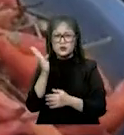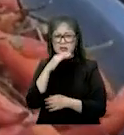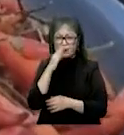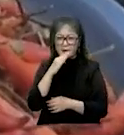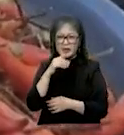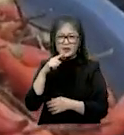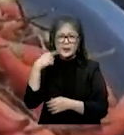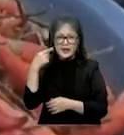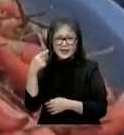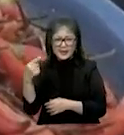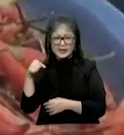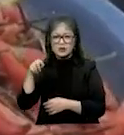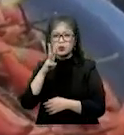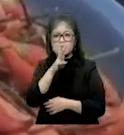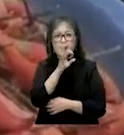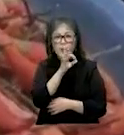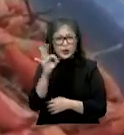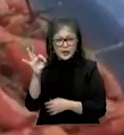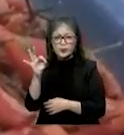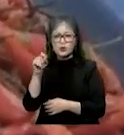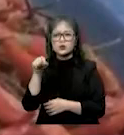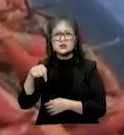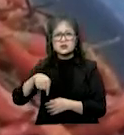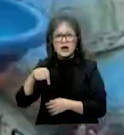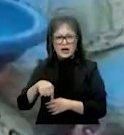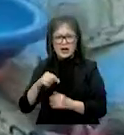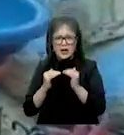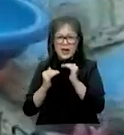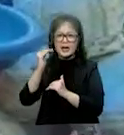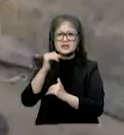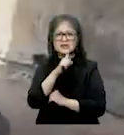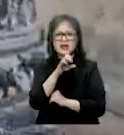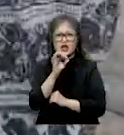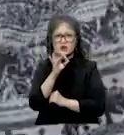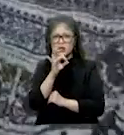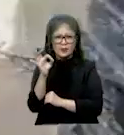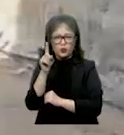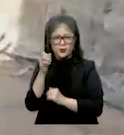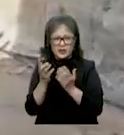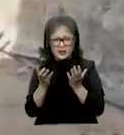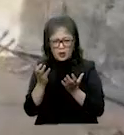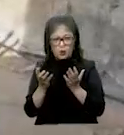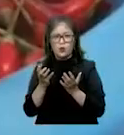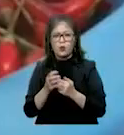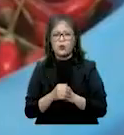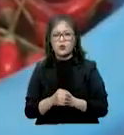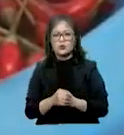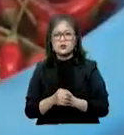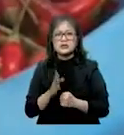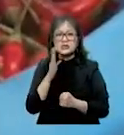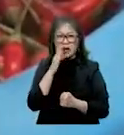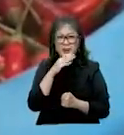semula Rp30.000 per kilo naik menjadi Rp100.000 per kilogramnya. Kenaikan harga cabai ini terjadi